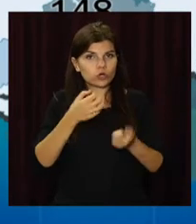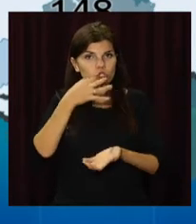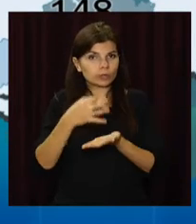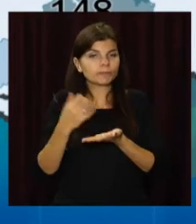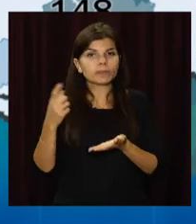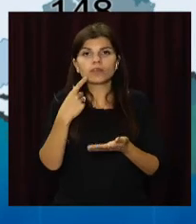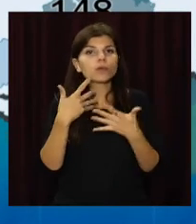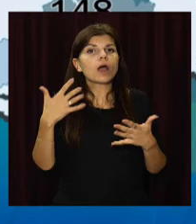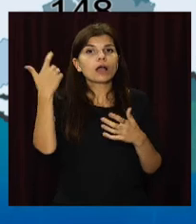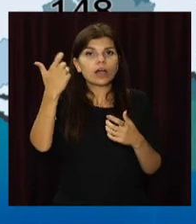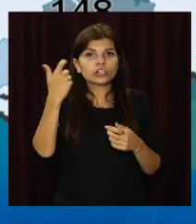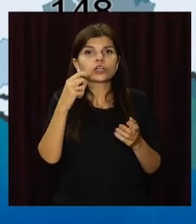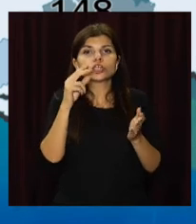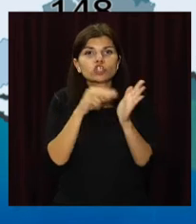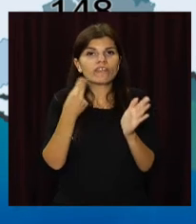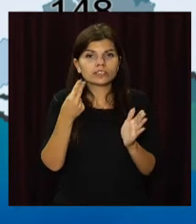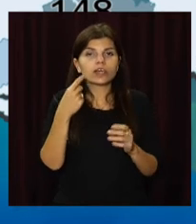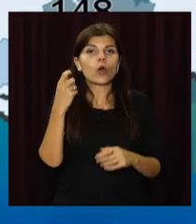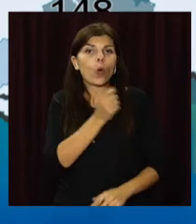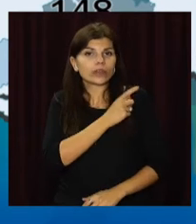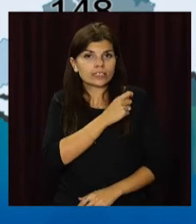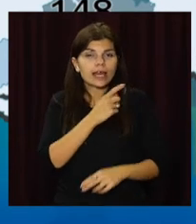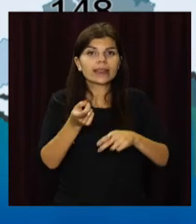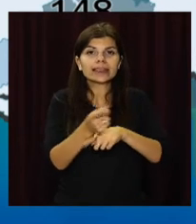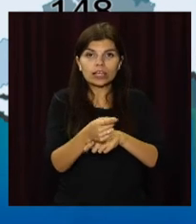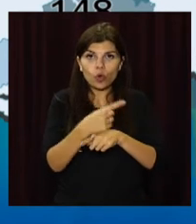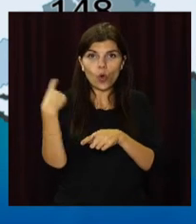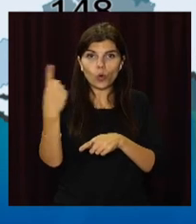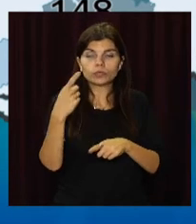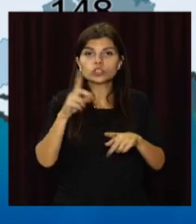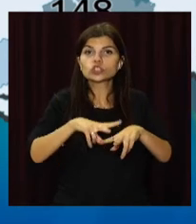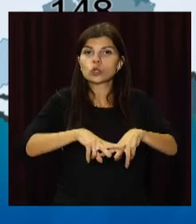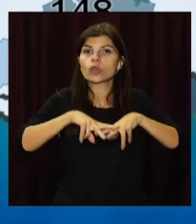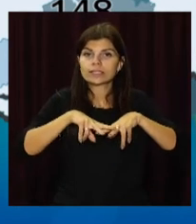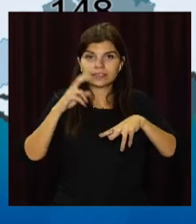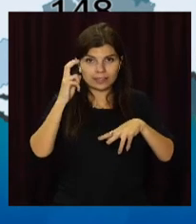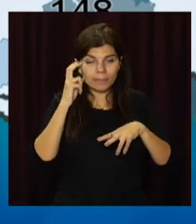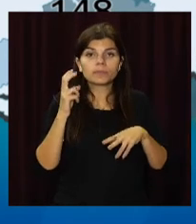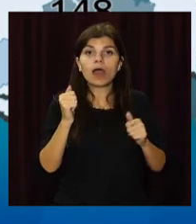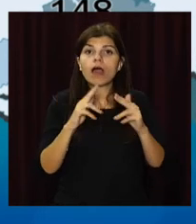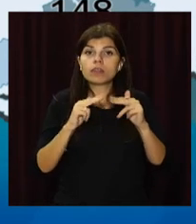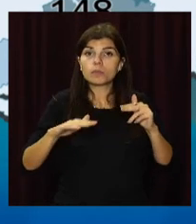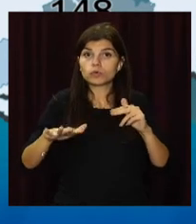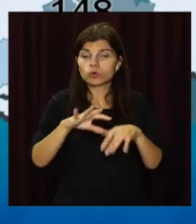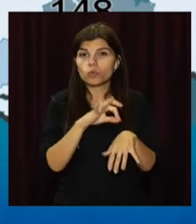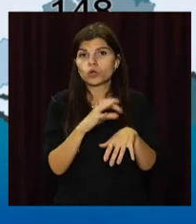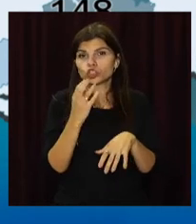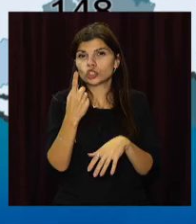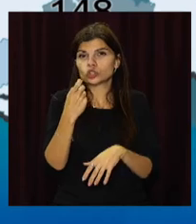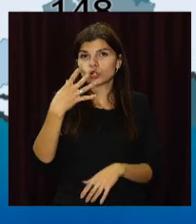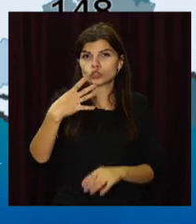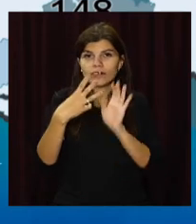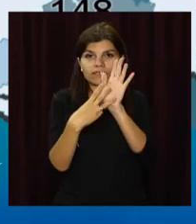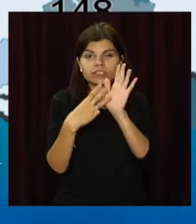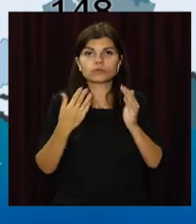В антилідерах Харківська, Чернівецька, Одеська, Тернопільська області та столиця. А на Дніпропетровщині занедужали ще